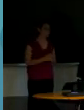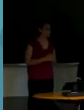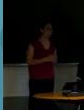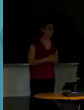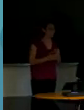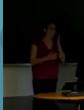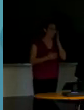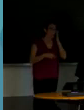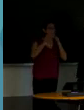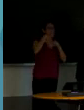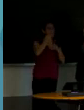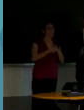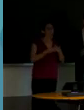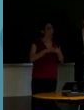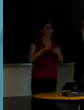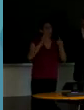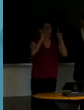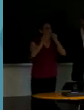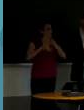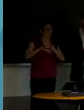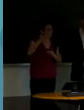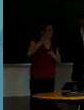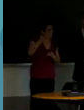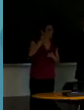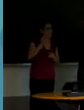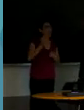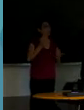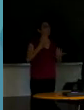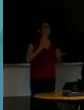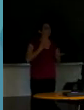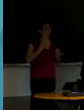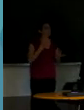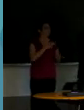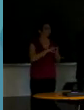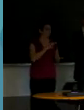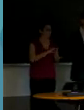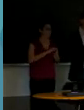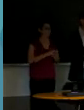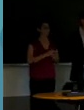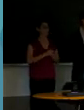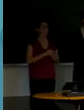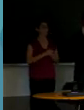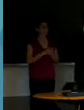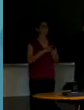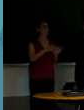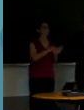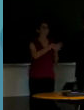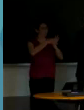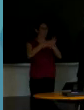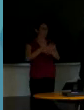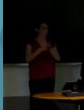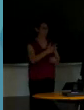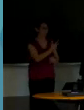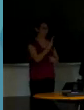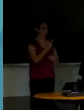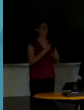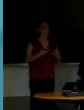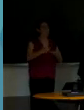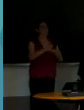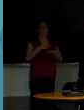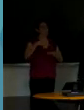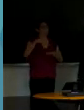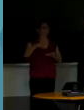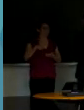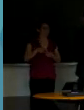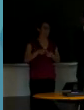nella magistrale sono interessantissimi, ancora una volta seguono e completano questo percorso della triennale e